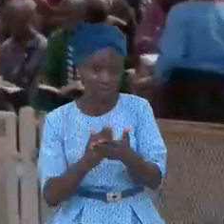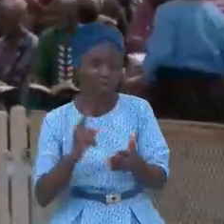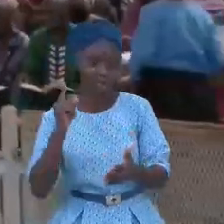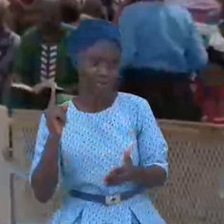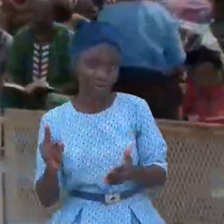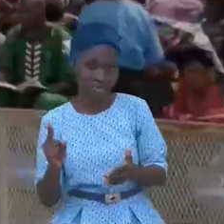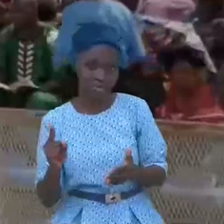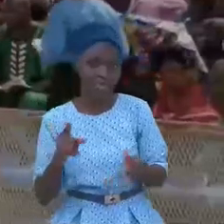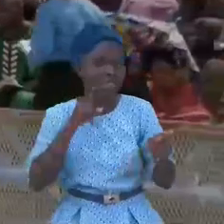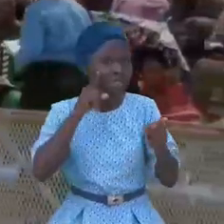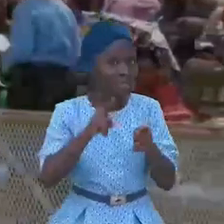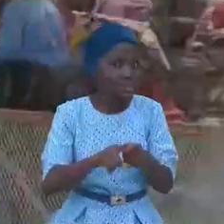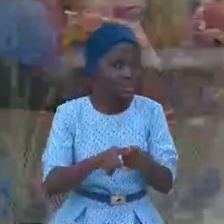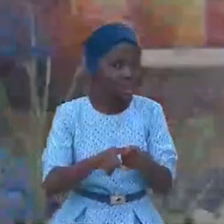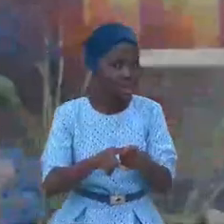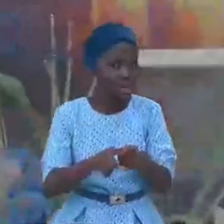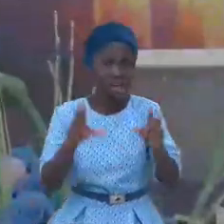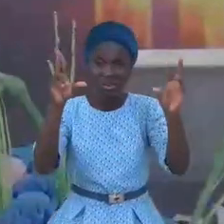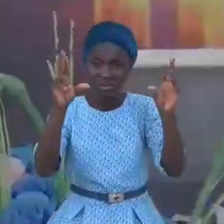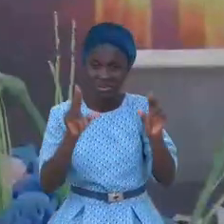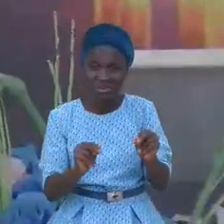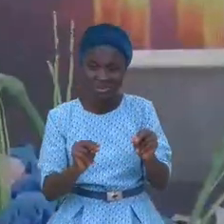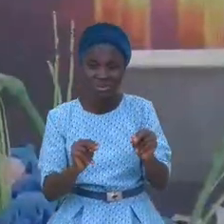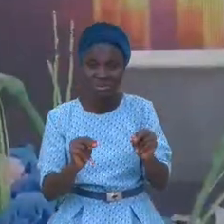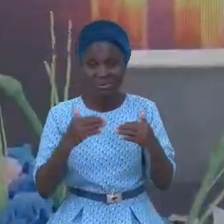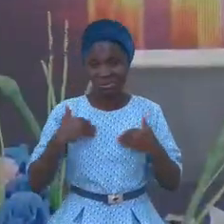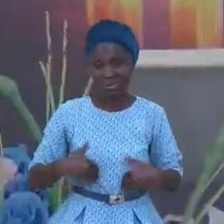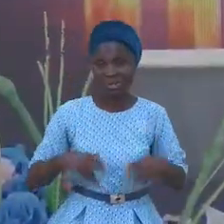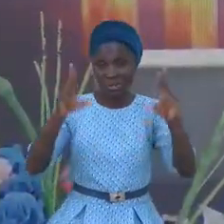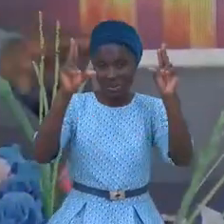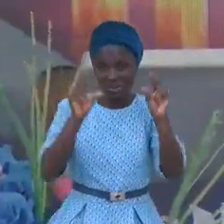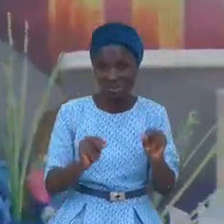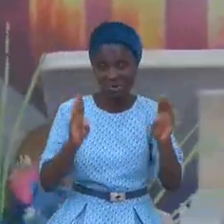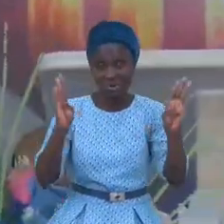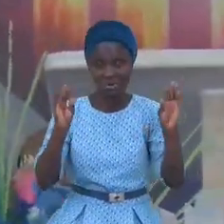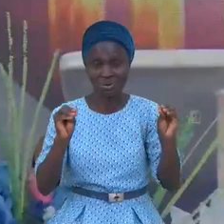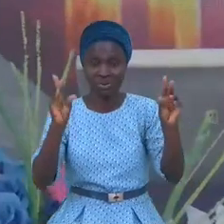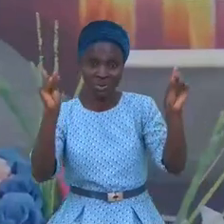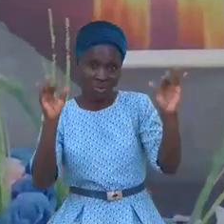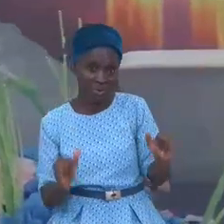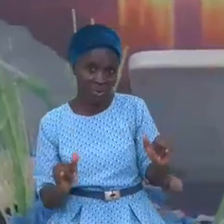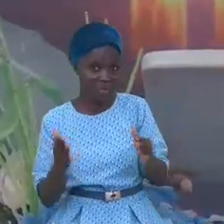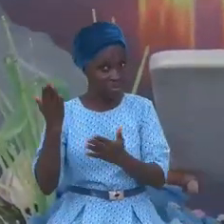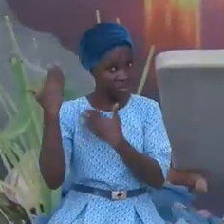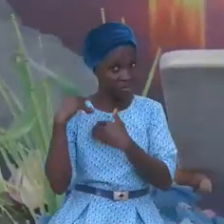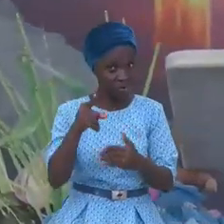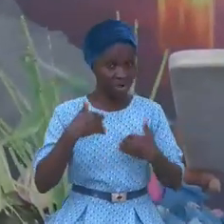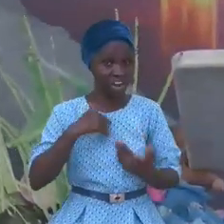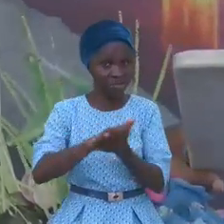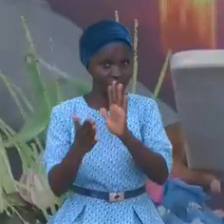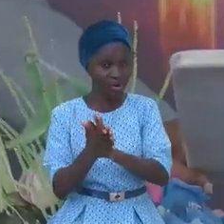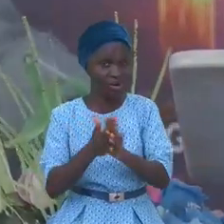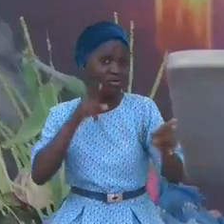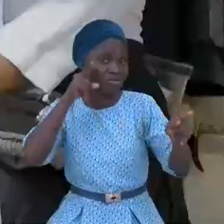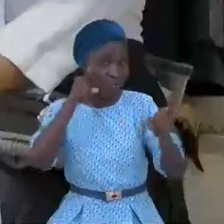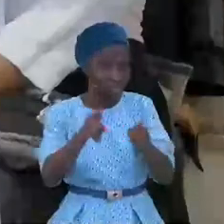Sœur inconnue, gloire à Dieu. Je vois le sourire sur ton visage là-bas. Tu deviendras sœur quelqu'une au